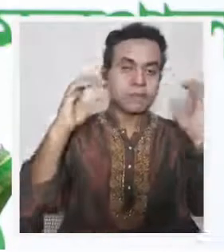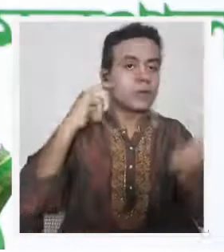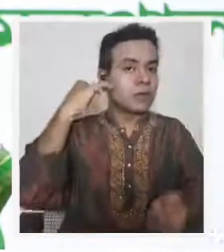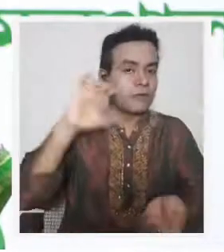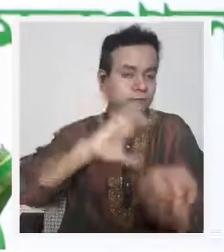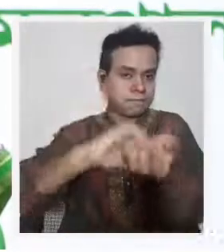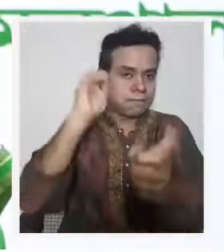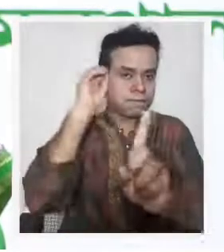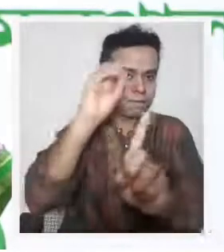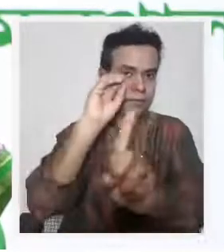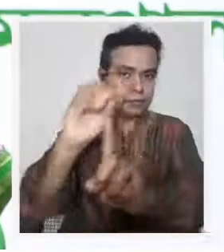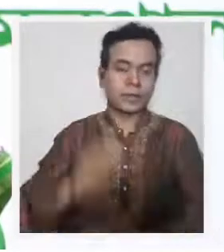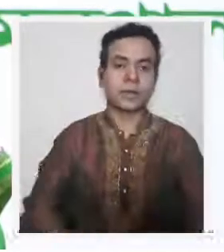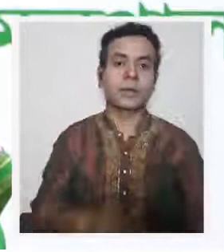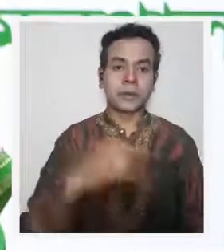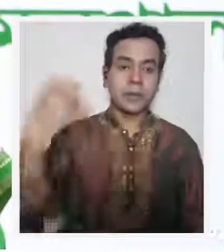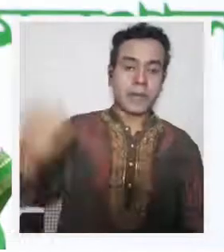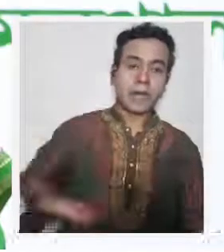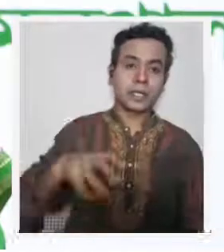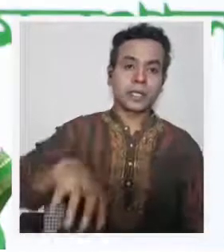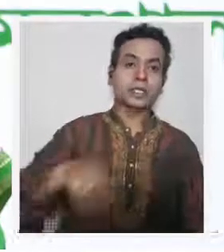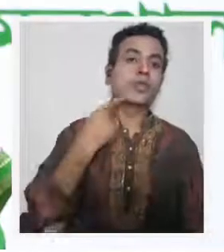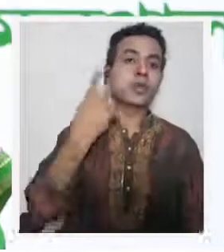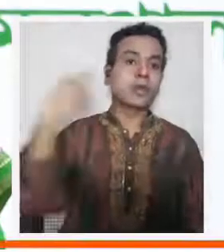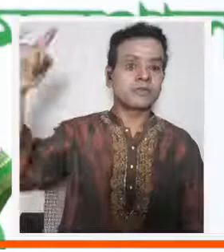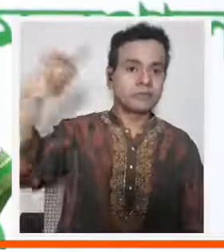যাচ্ছেন 4,217 জন চিকিৎসক।